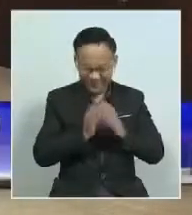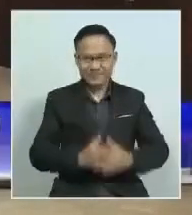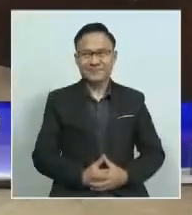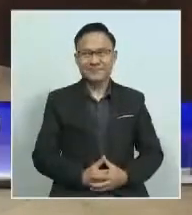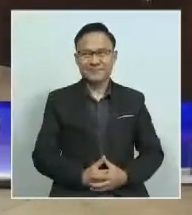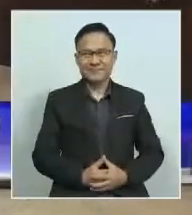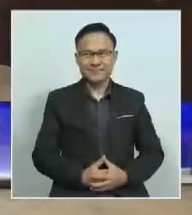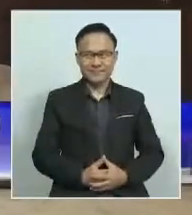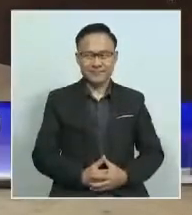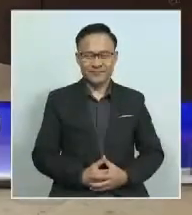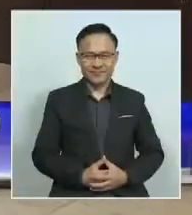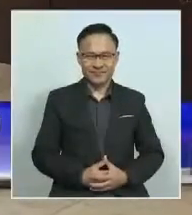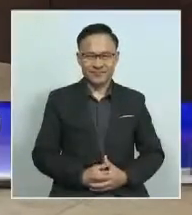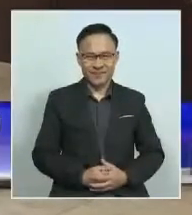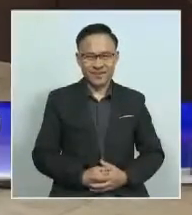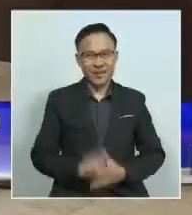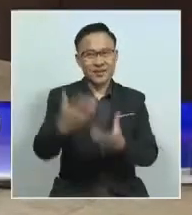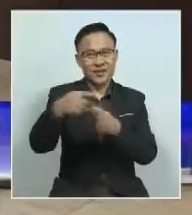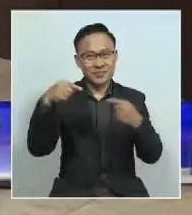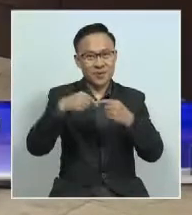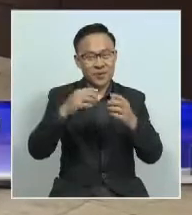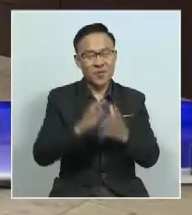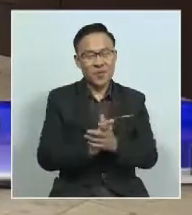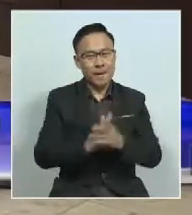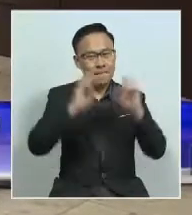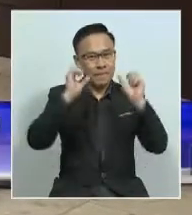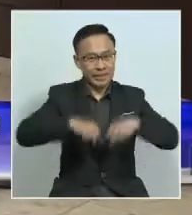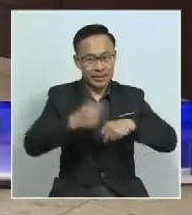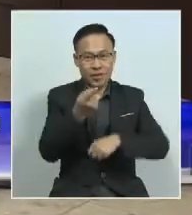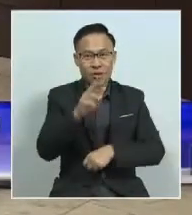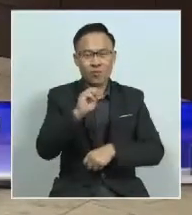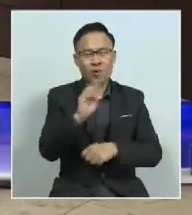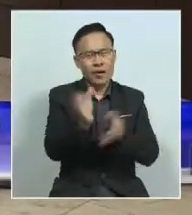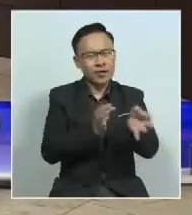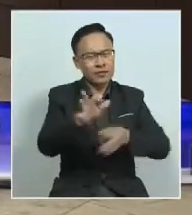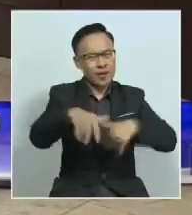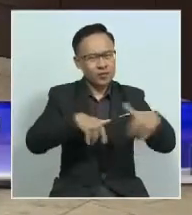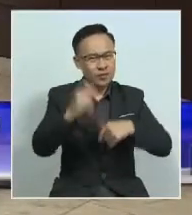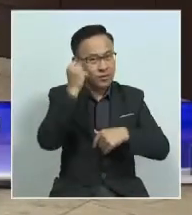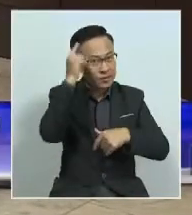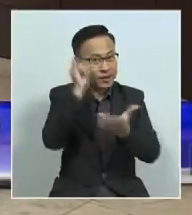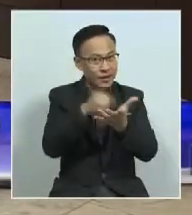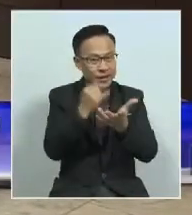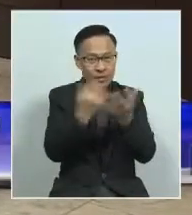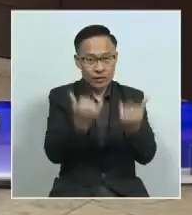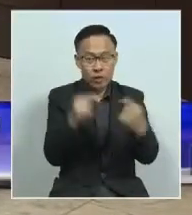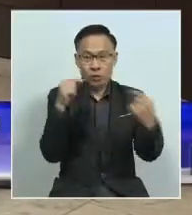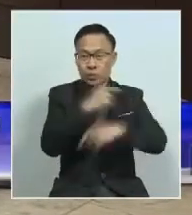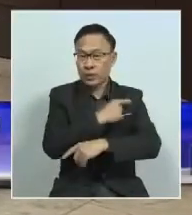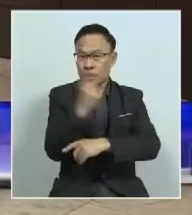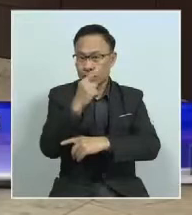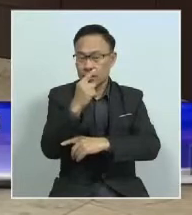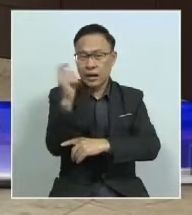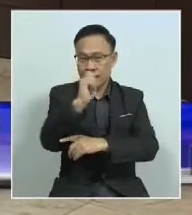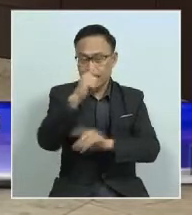สวัสดีค่ะคุณผู้ชมคุณผู้ฟังคะ สวัสดีครับยินต้อนรับสู่รายการมติคณะรัฐมนตรีฉบับประชาชนนะครับวันนี้อังคารที่4มิถุ